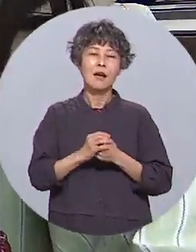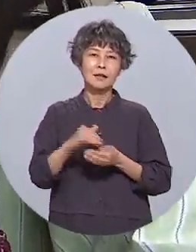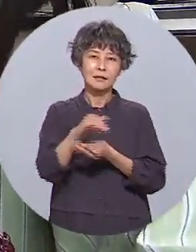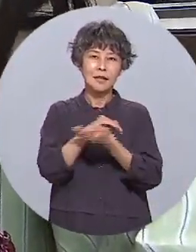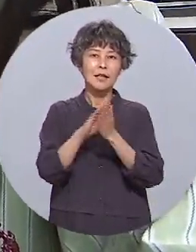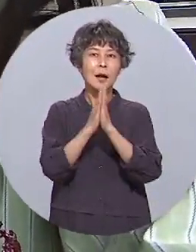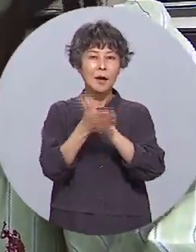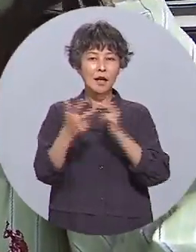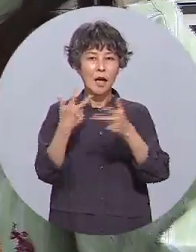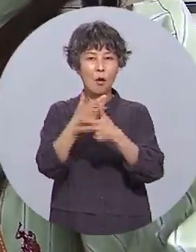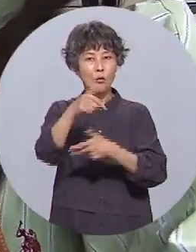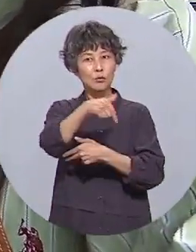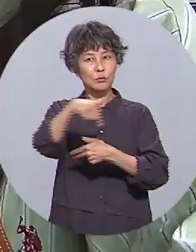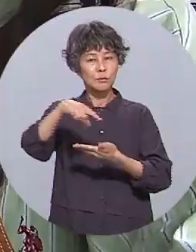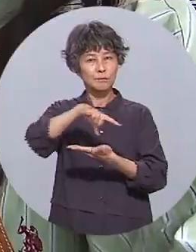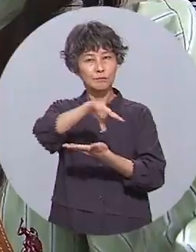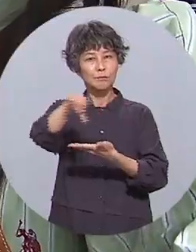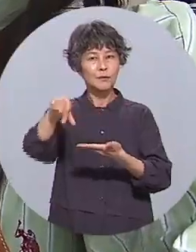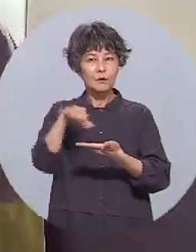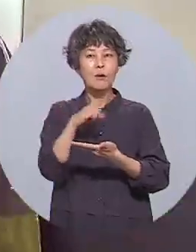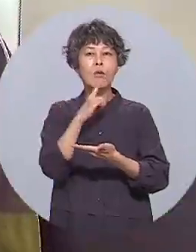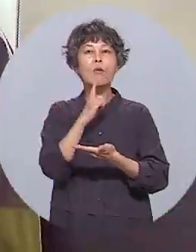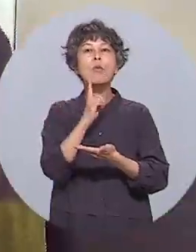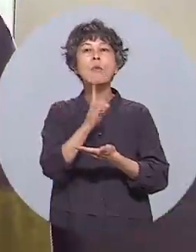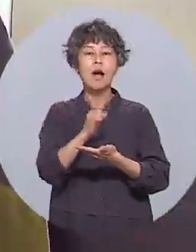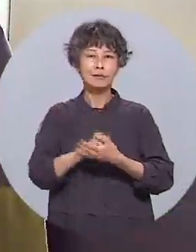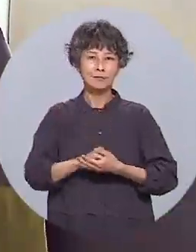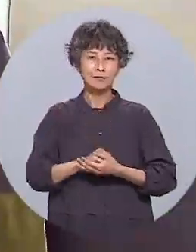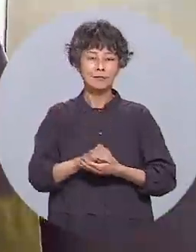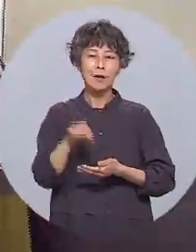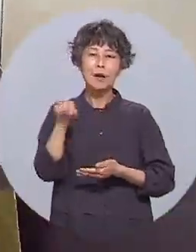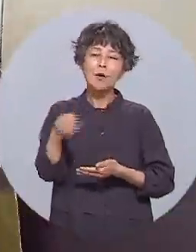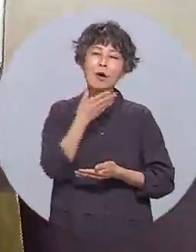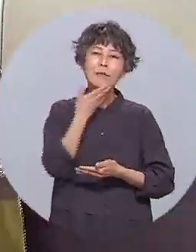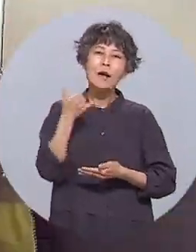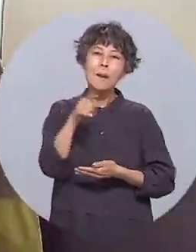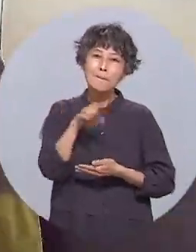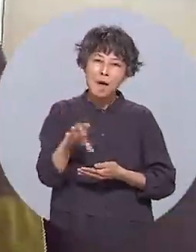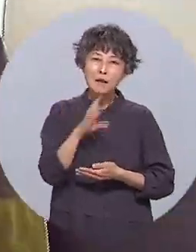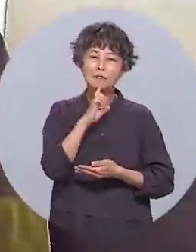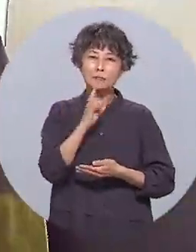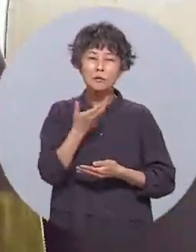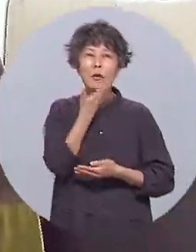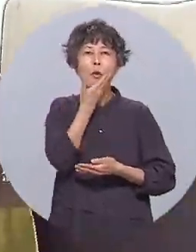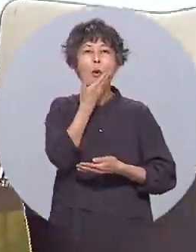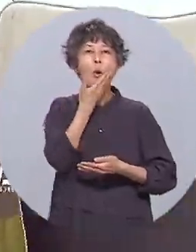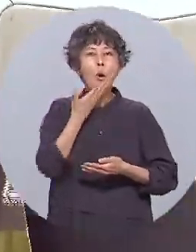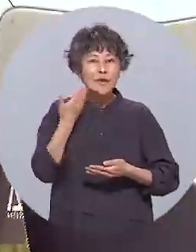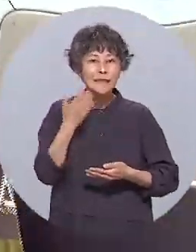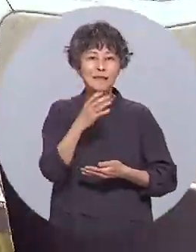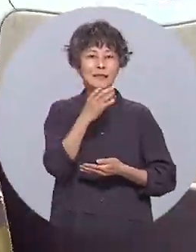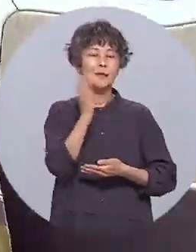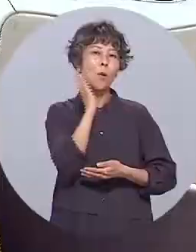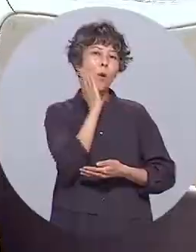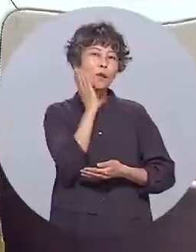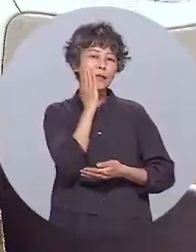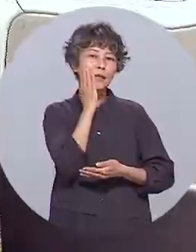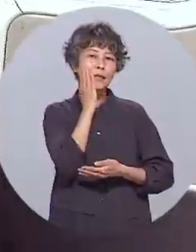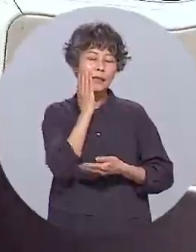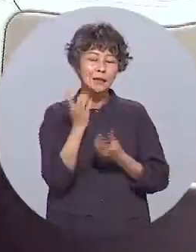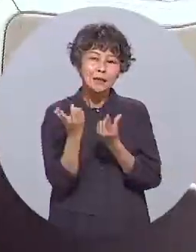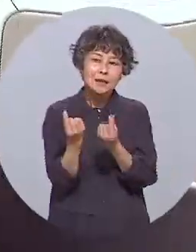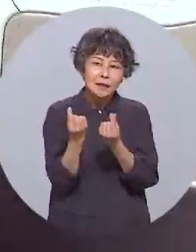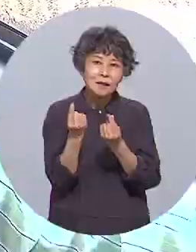埼玉県北部の方言で、これ馬かんべいって言うとこれ美味しいですよねっていう、その同意を求